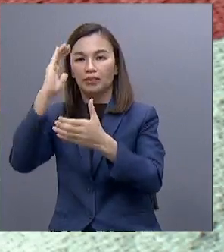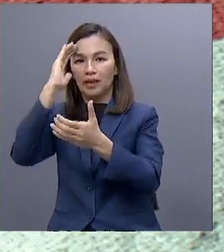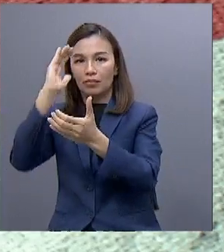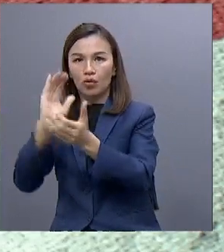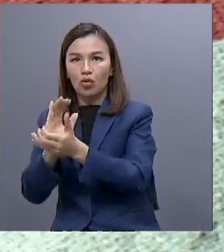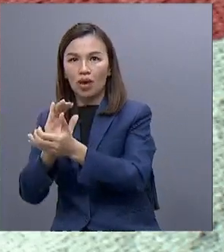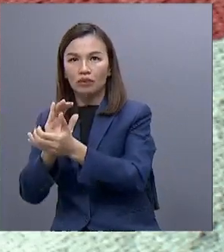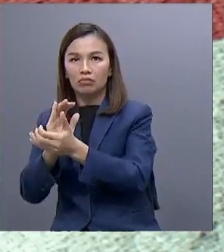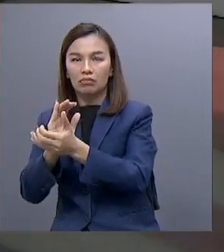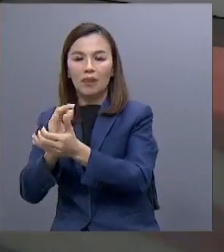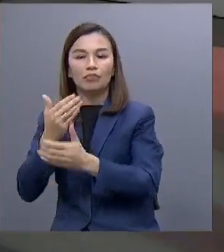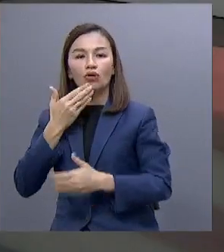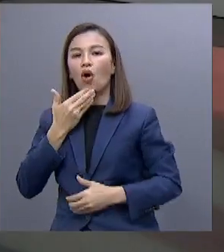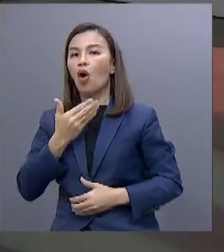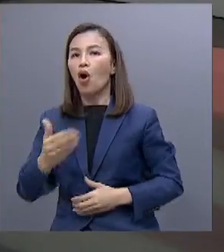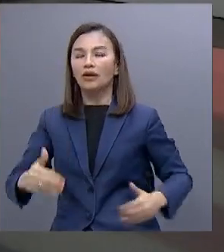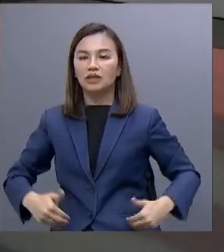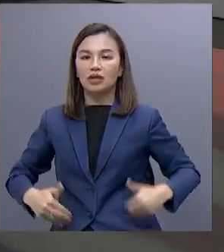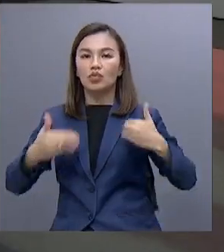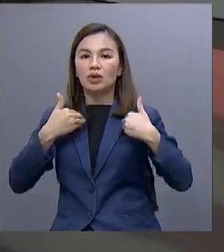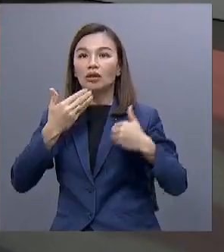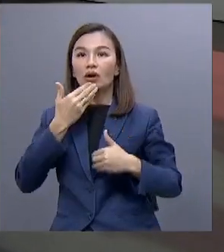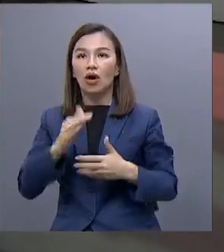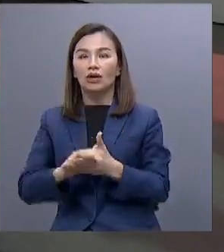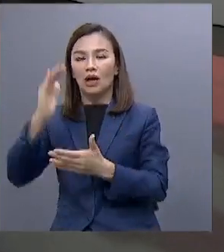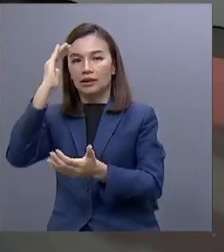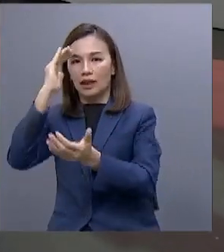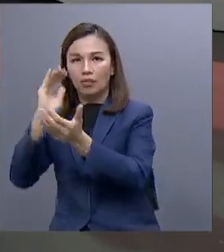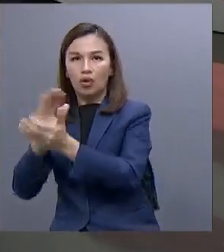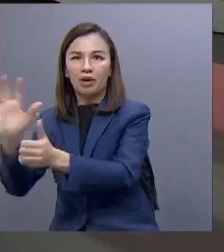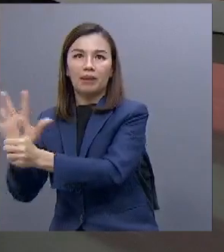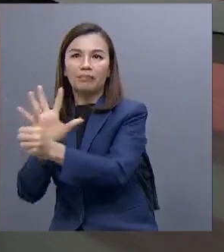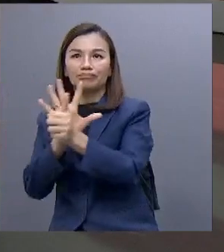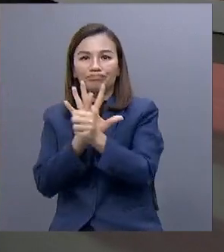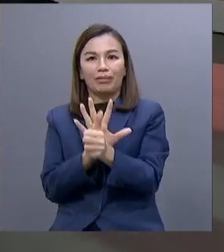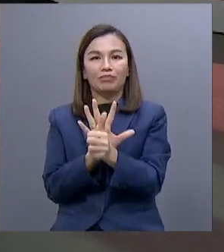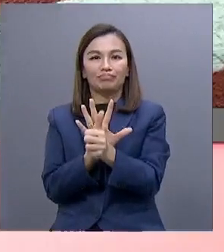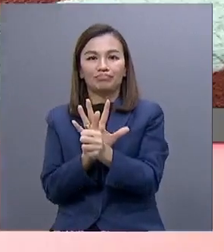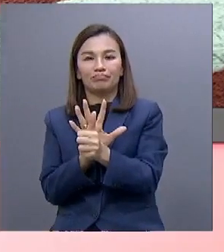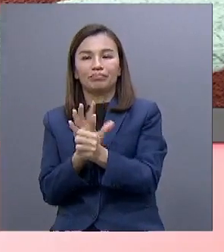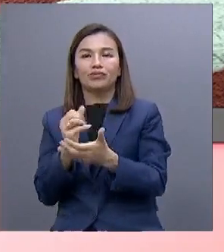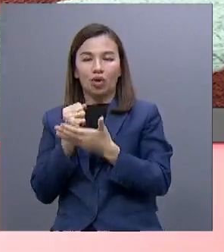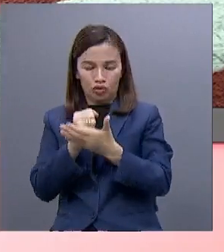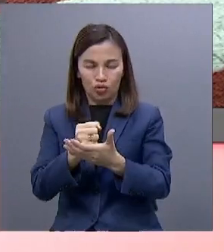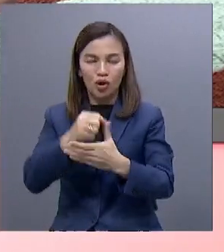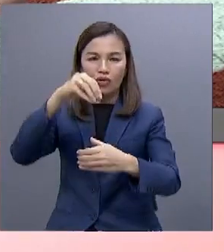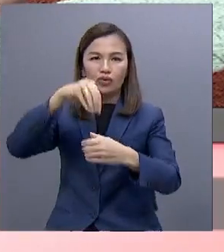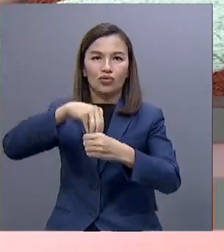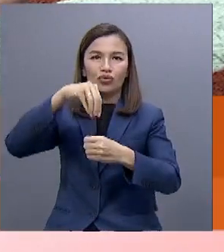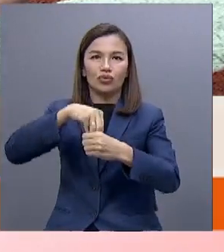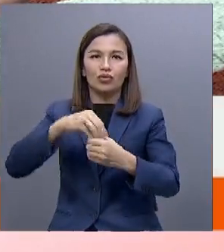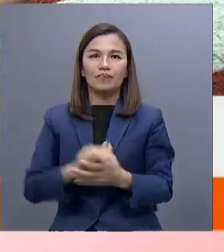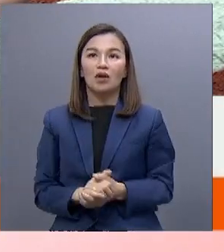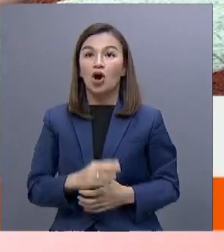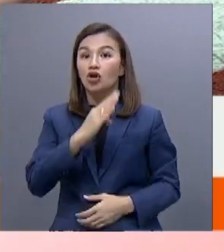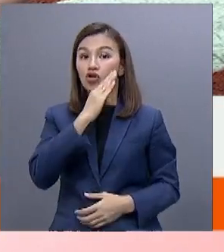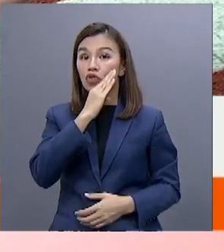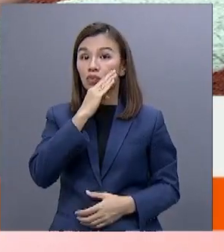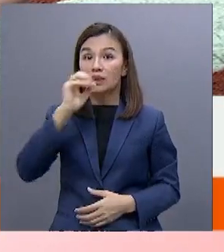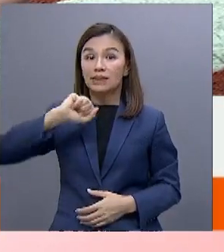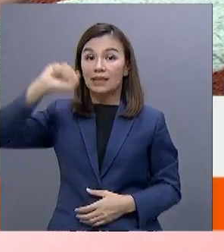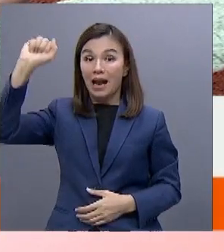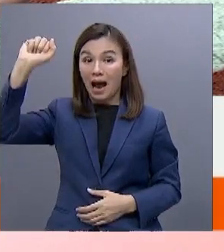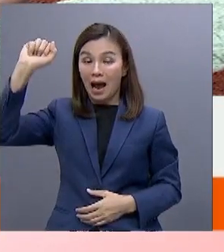ตลอดชีวิตถ้าทรัมป์เข้าเรือนจำตำรวจลับก็ต้องเข้าไปอยู่ด้วยนะคะดังนั้นค่ะคุณผู้ชมถ้าหากทรัมป์ชนะการเลือกตั้งได้เป็น